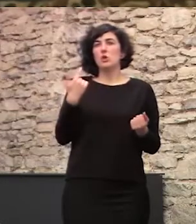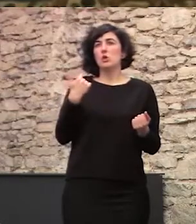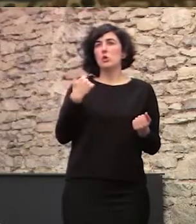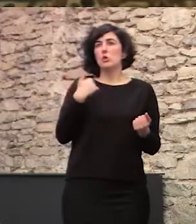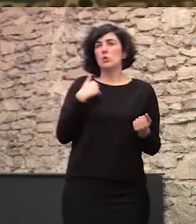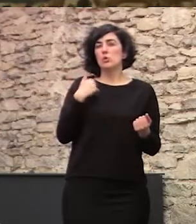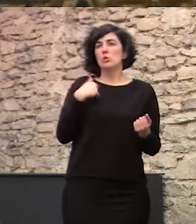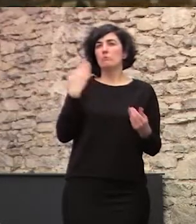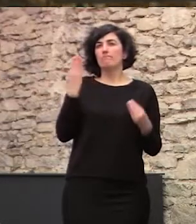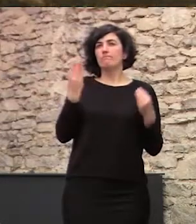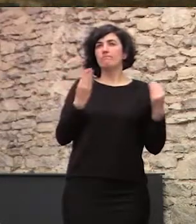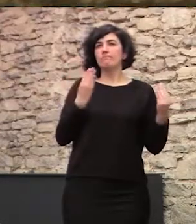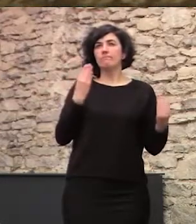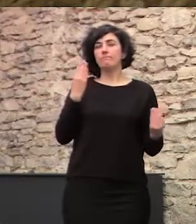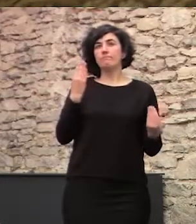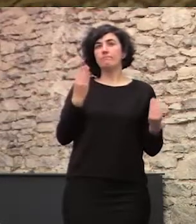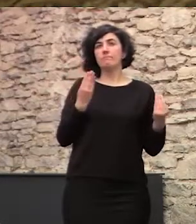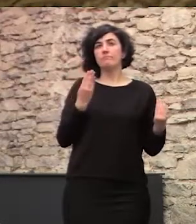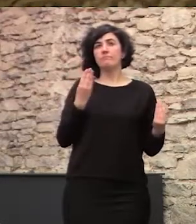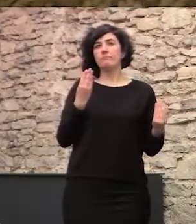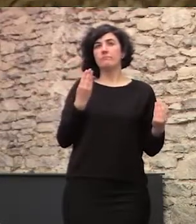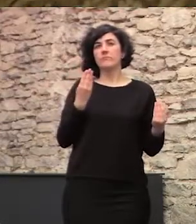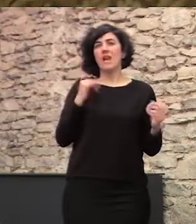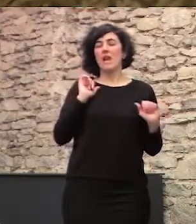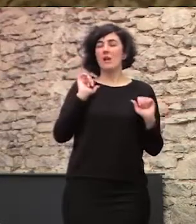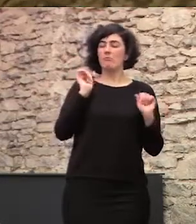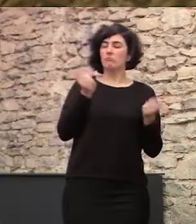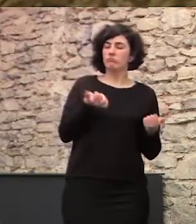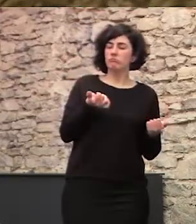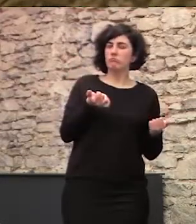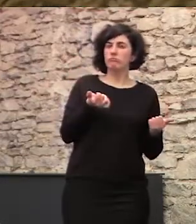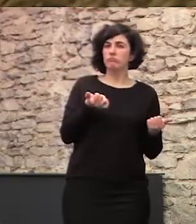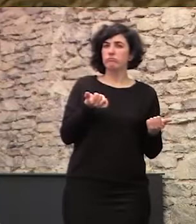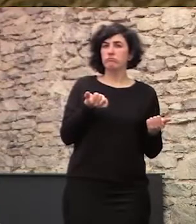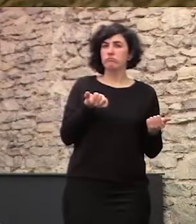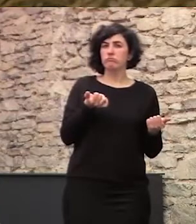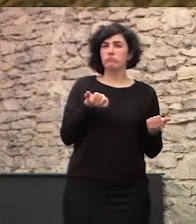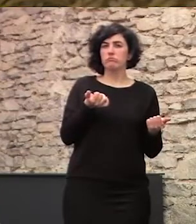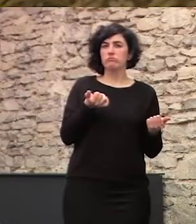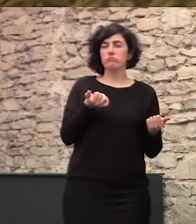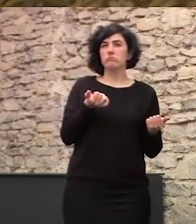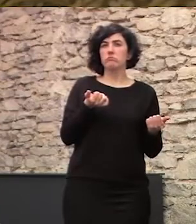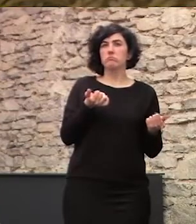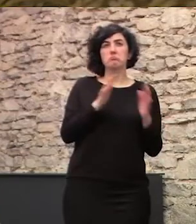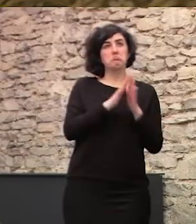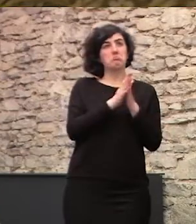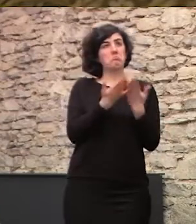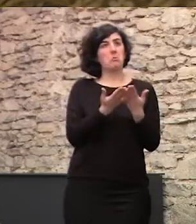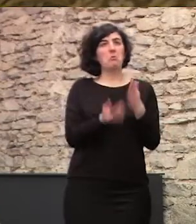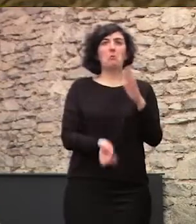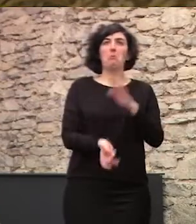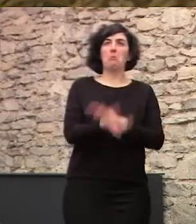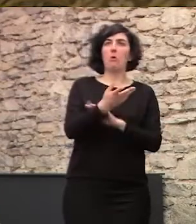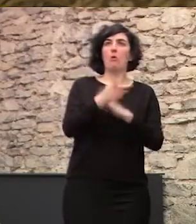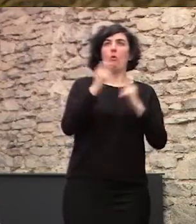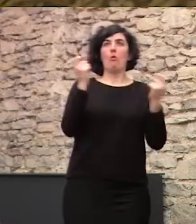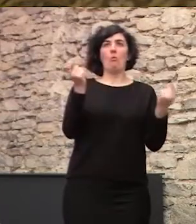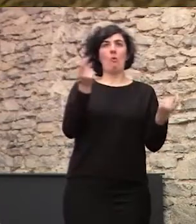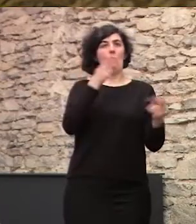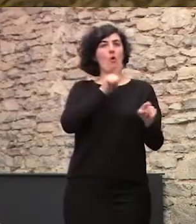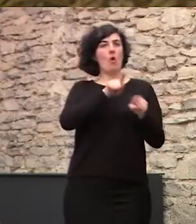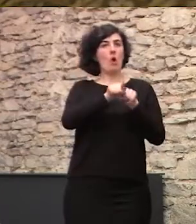batera edo bestera edukiko zuela. Nik uste dugu batez ere, hasieran atera zirenean, bueno, kritika hon asko, eta horrela, eta joaten